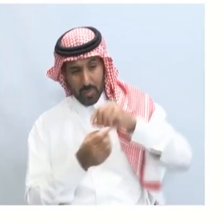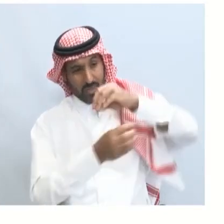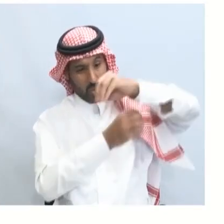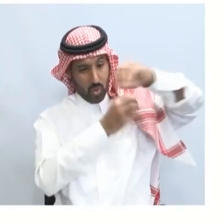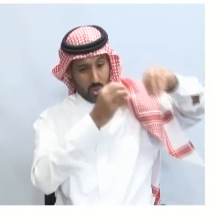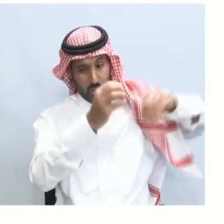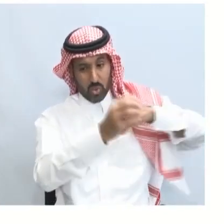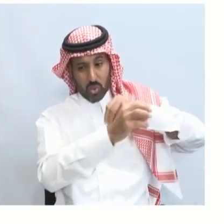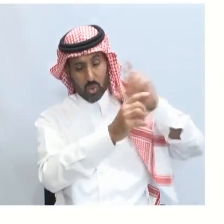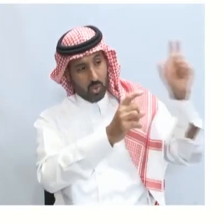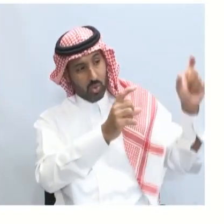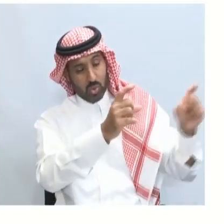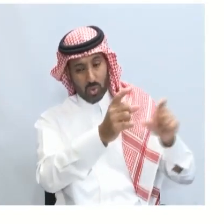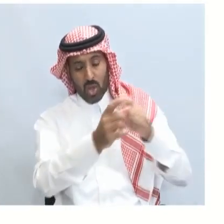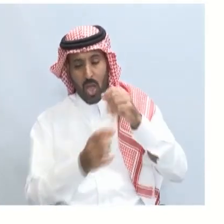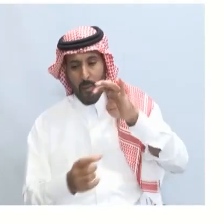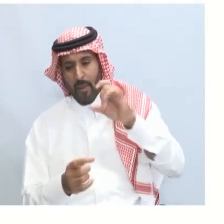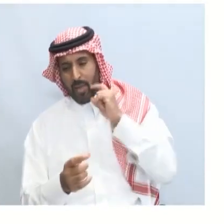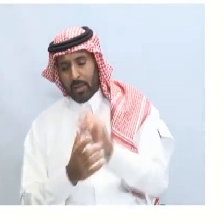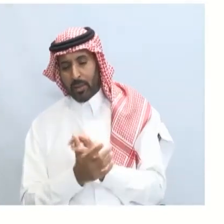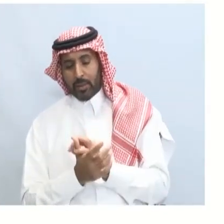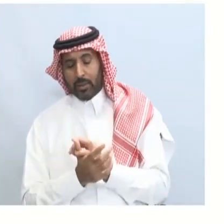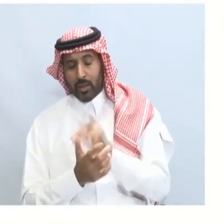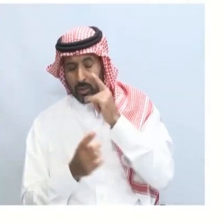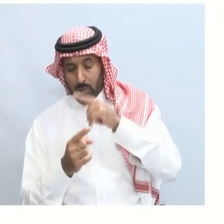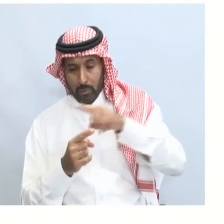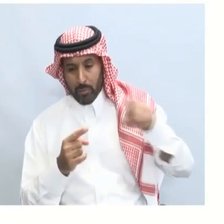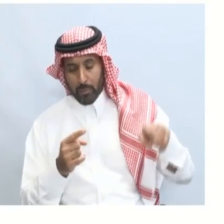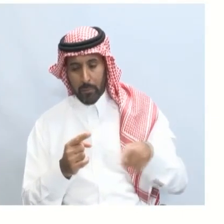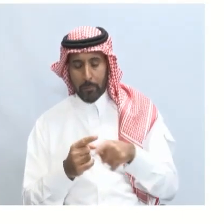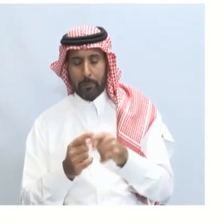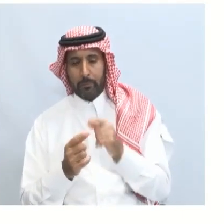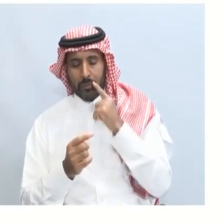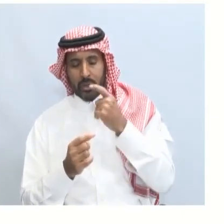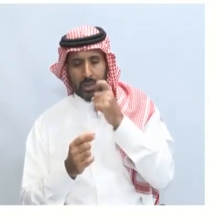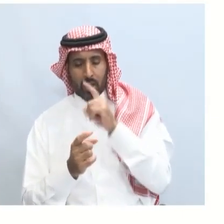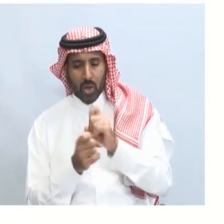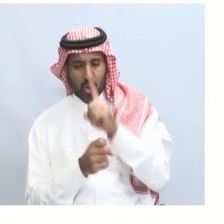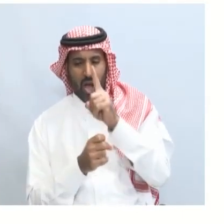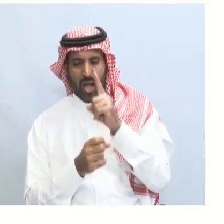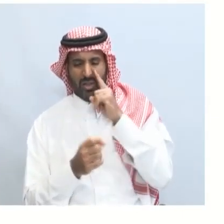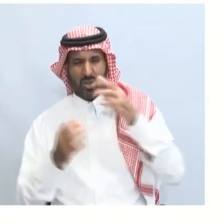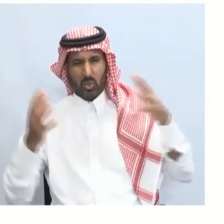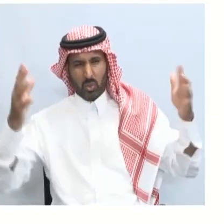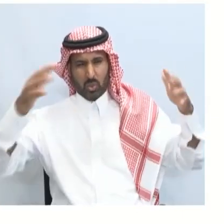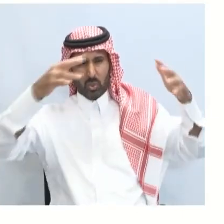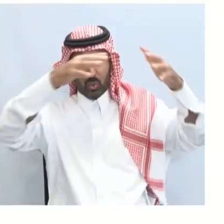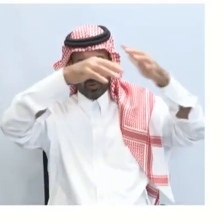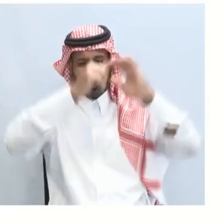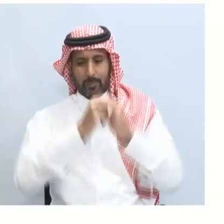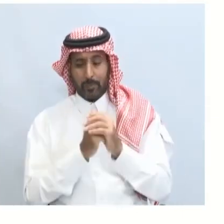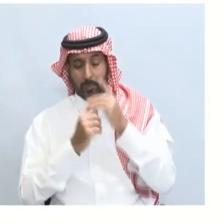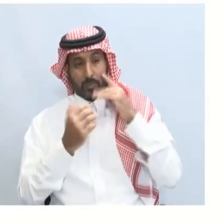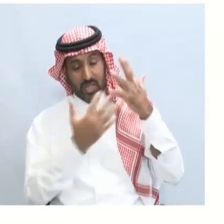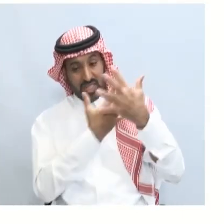المجموعات المجريه والخيوط الطويله من الغاز والغبار منتجه